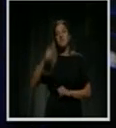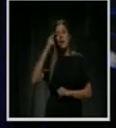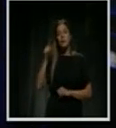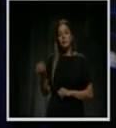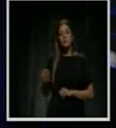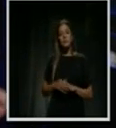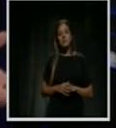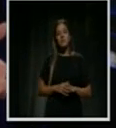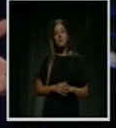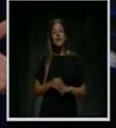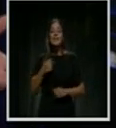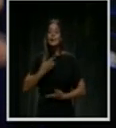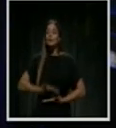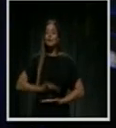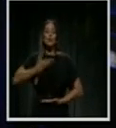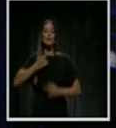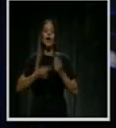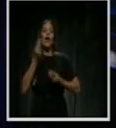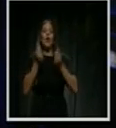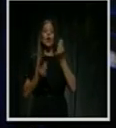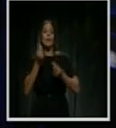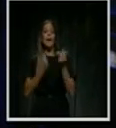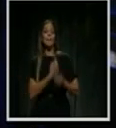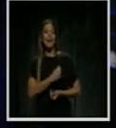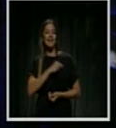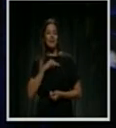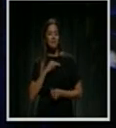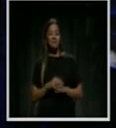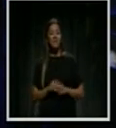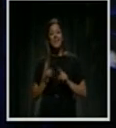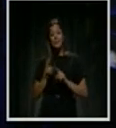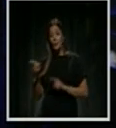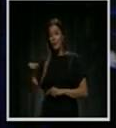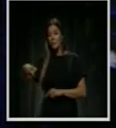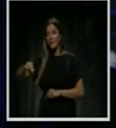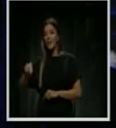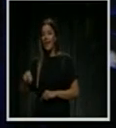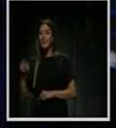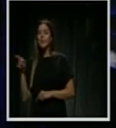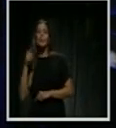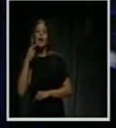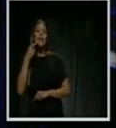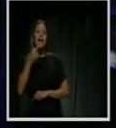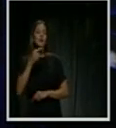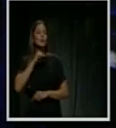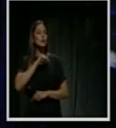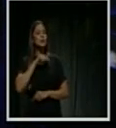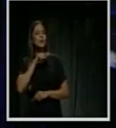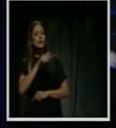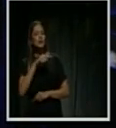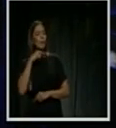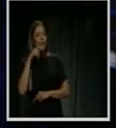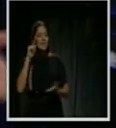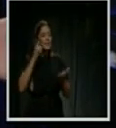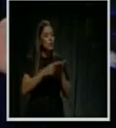bl-ekonomija ta' pajjiżna. Gburi għaliex fil-waqt li l-Oppożizzjoni tiġi tgħidlek illi aħna ma nimirħux lej niċċeċ ekonomiċi